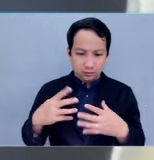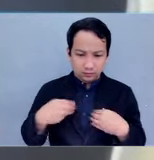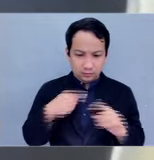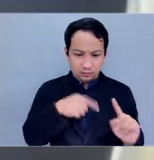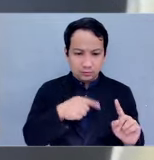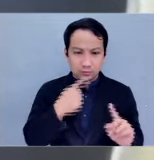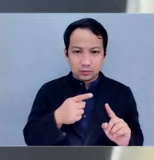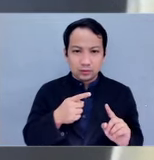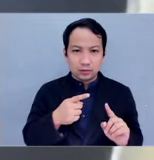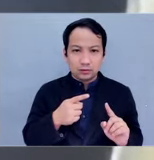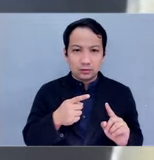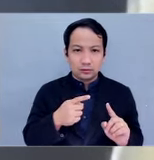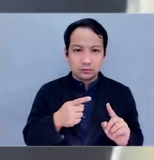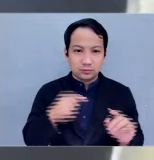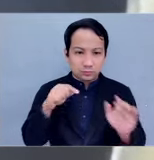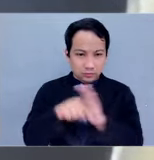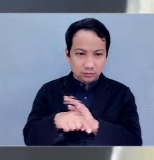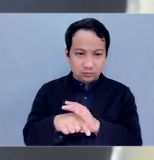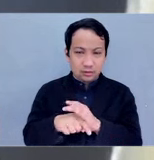the crime of murder or anything.